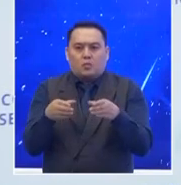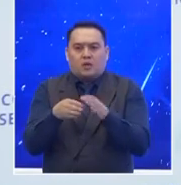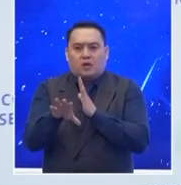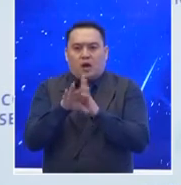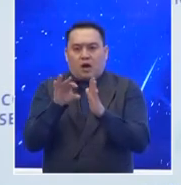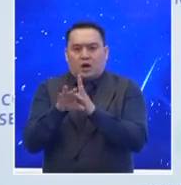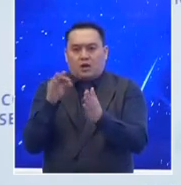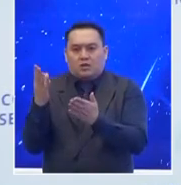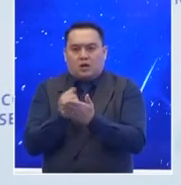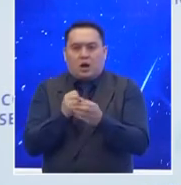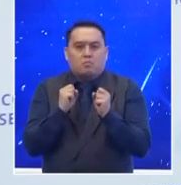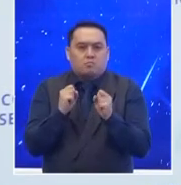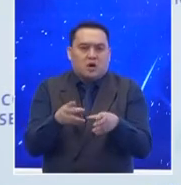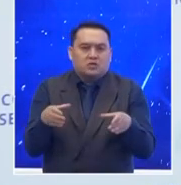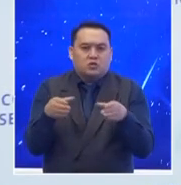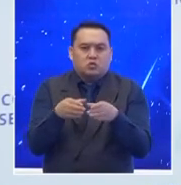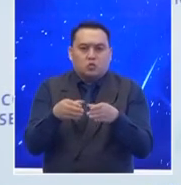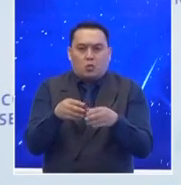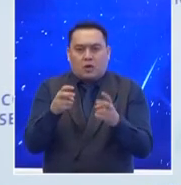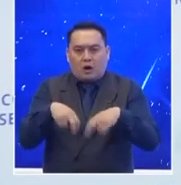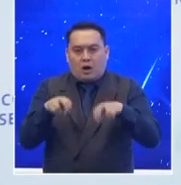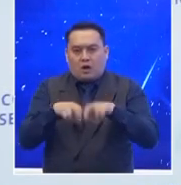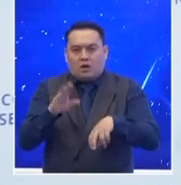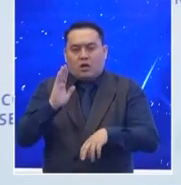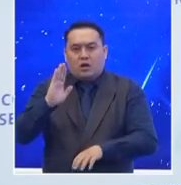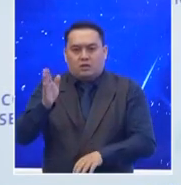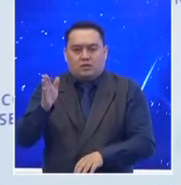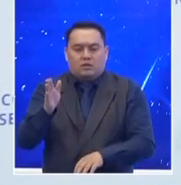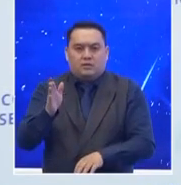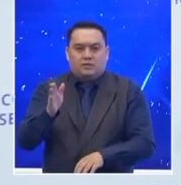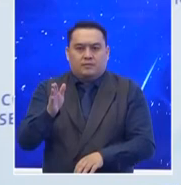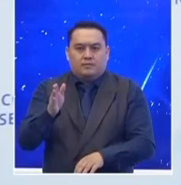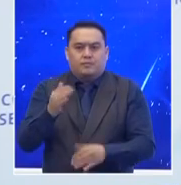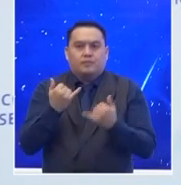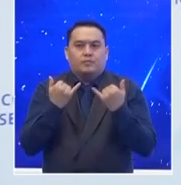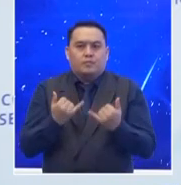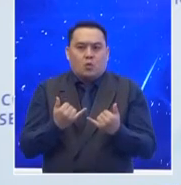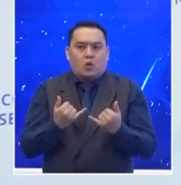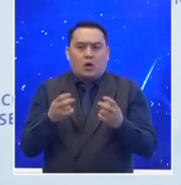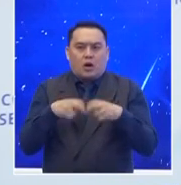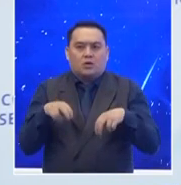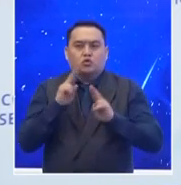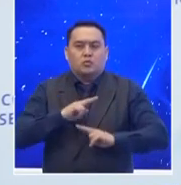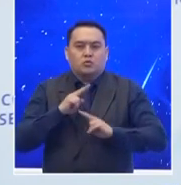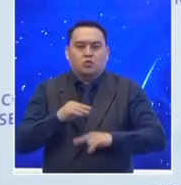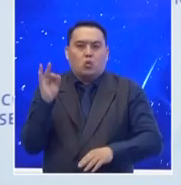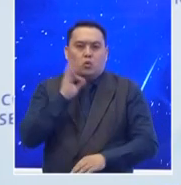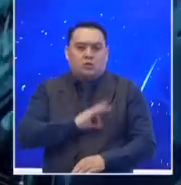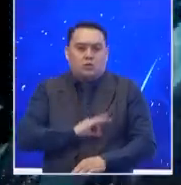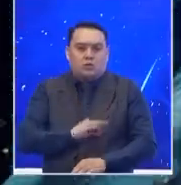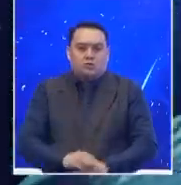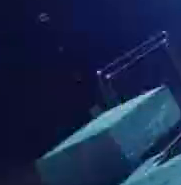отырмыз. Бұл қауіпті топтар есебінде қаралады, сол жерде осы бүгінгі қаралған жұмыс тәсілін қолданып